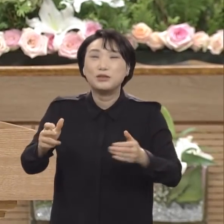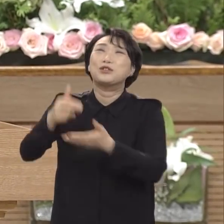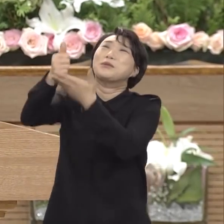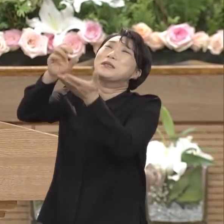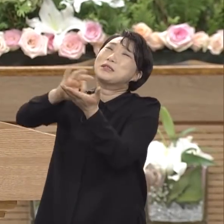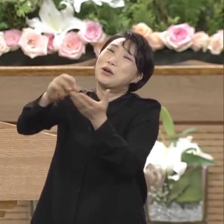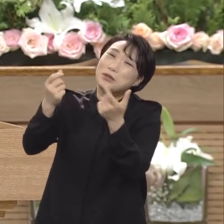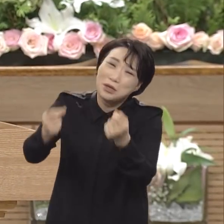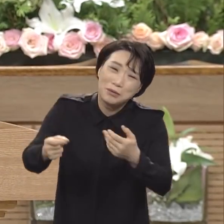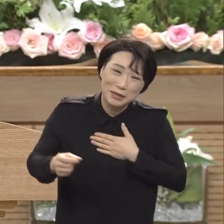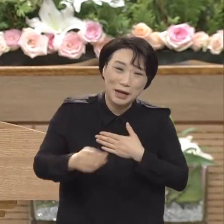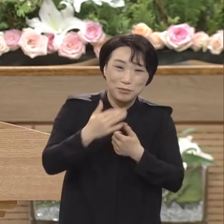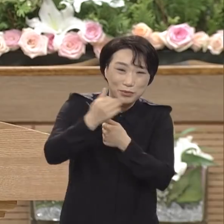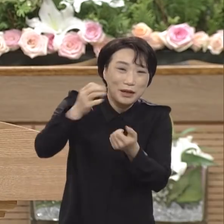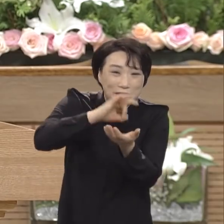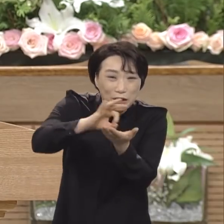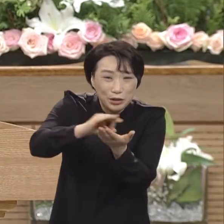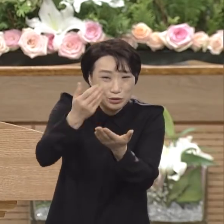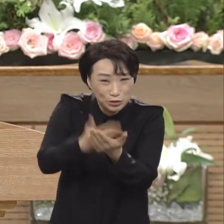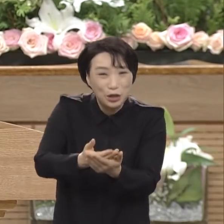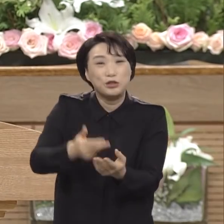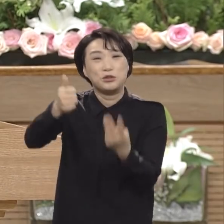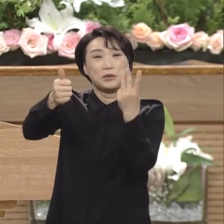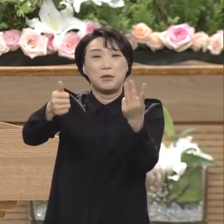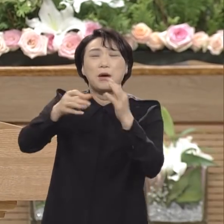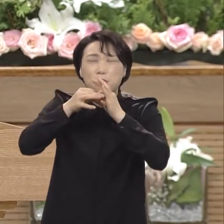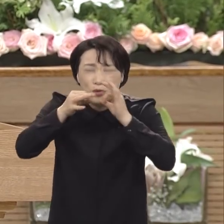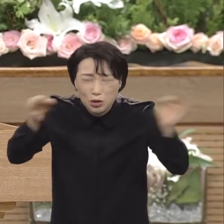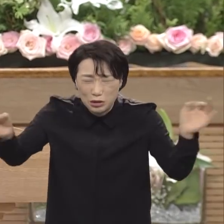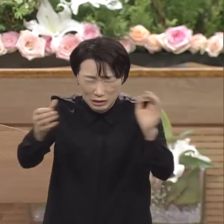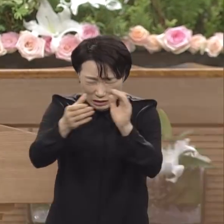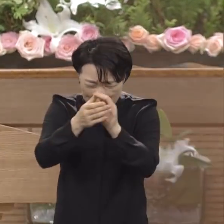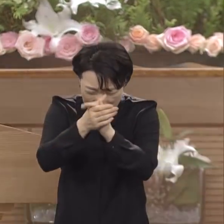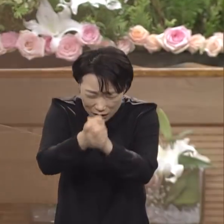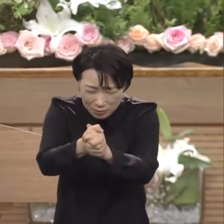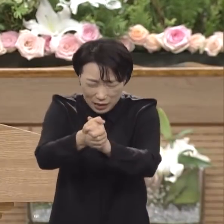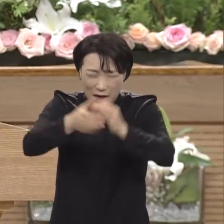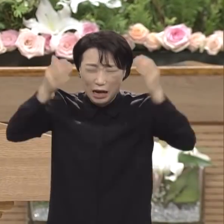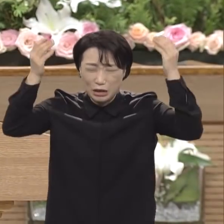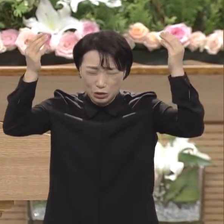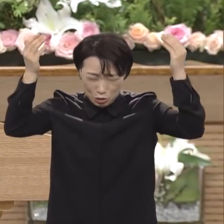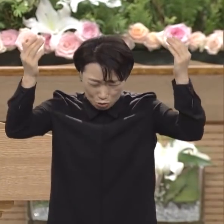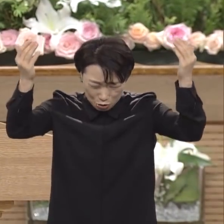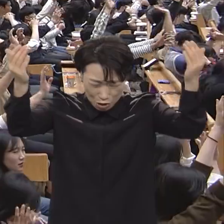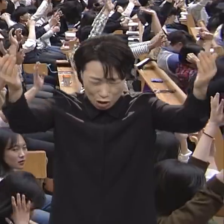쓰듯이 사용해 주시옵소서. 주여 삼창하고 기도합니다.